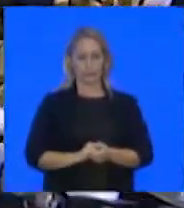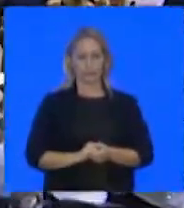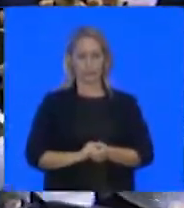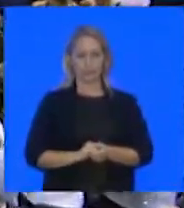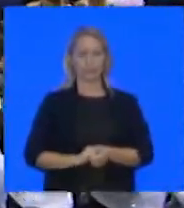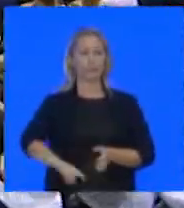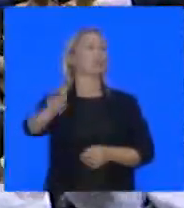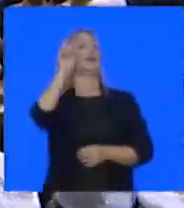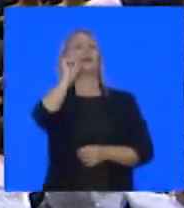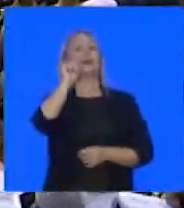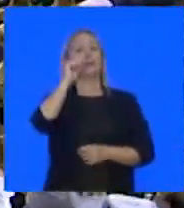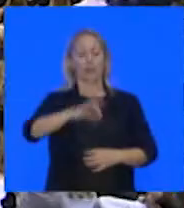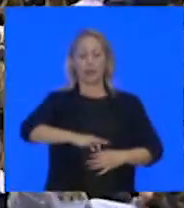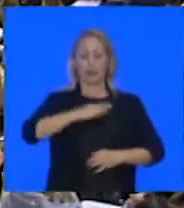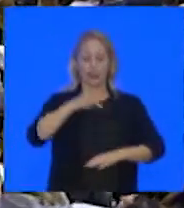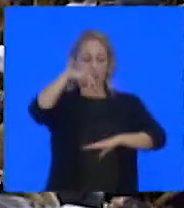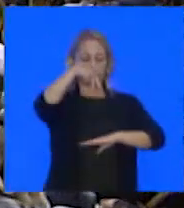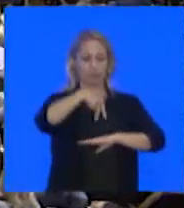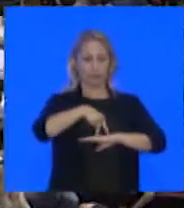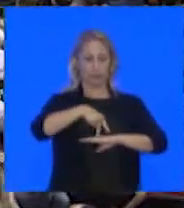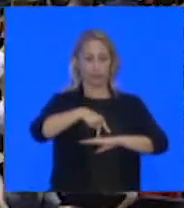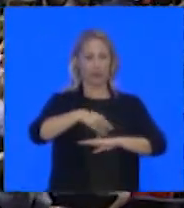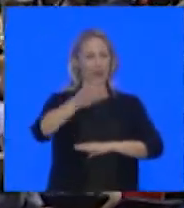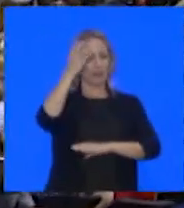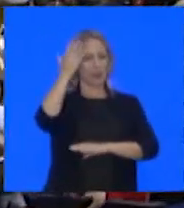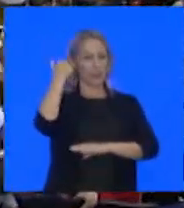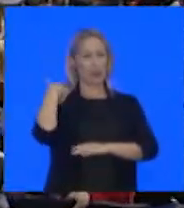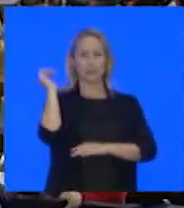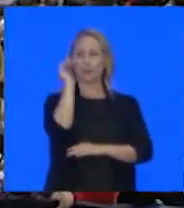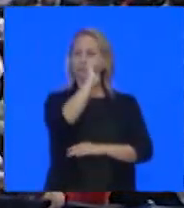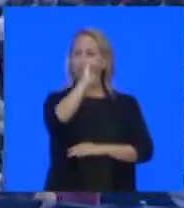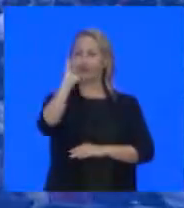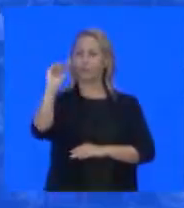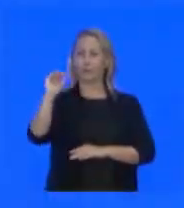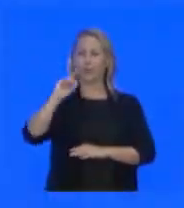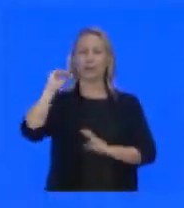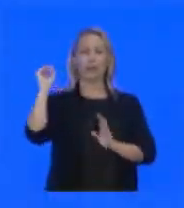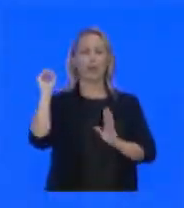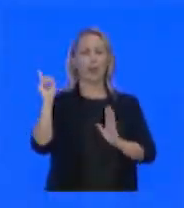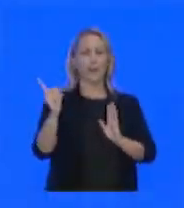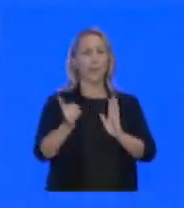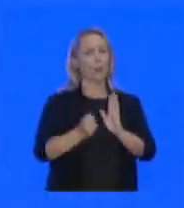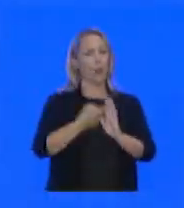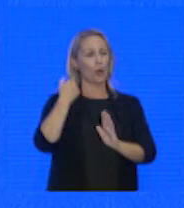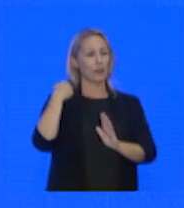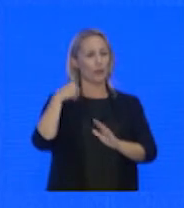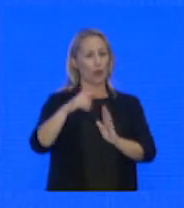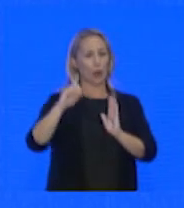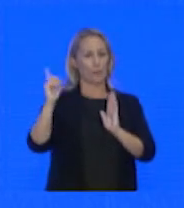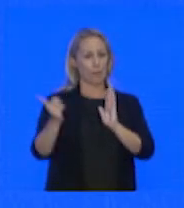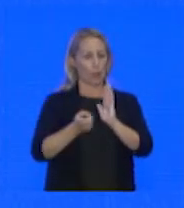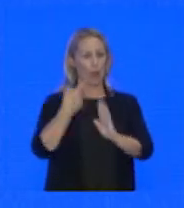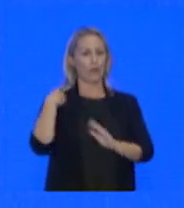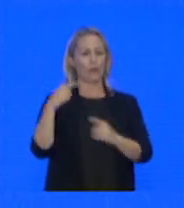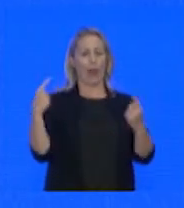Κυρίες και κύριοι, από το βήμα αυτό είχα καλέσει στην πρώτη μου ομιλία ως αρχηγός της